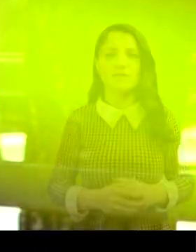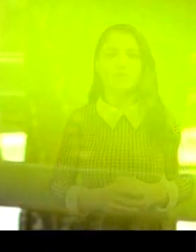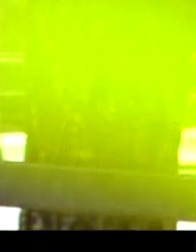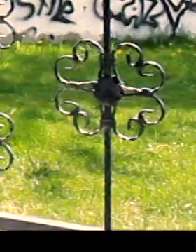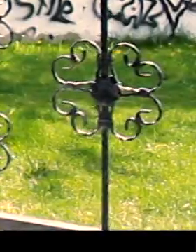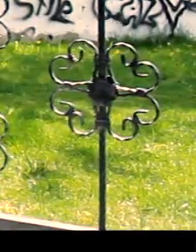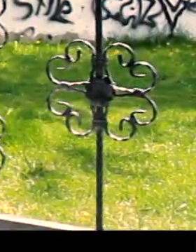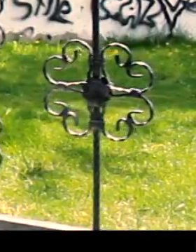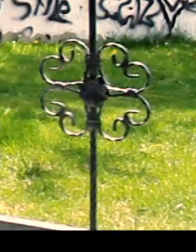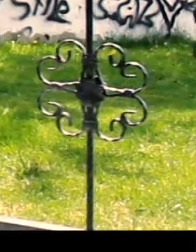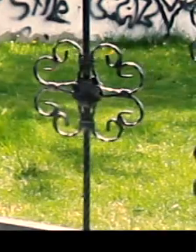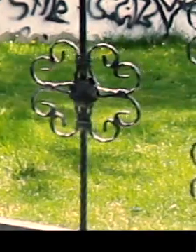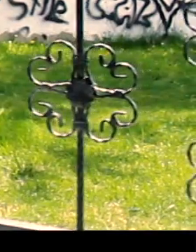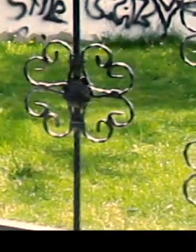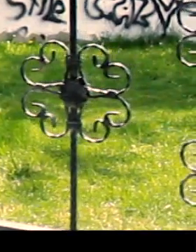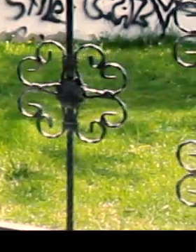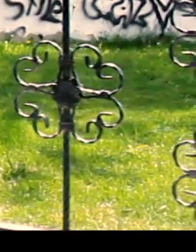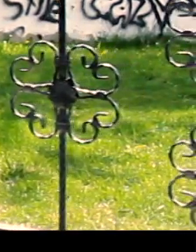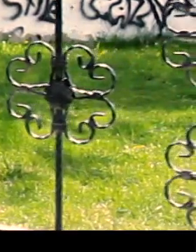sende.